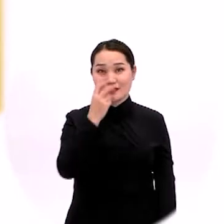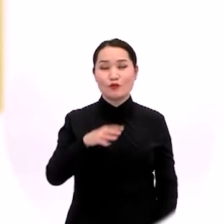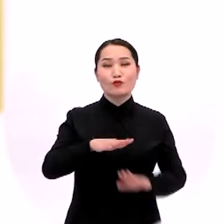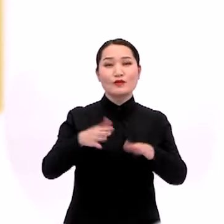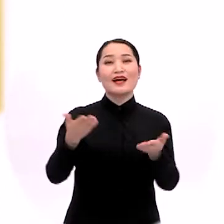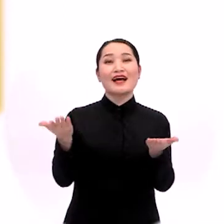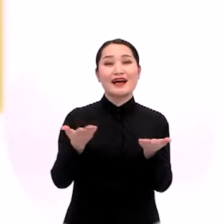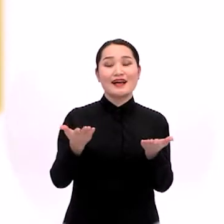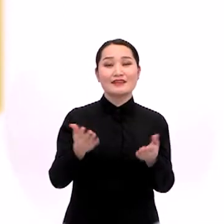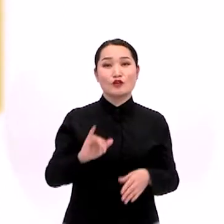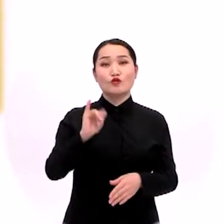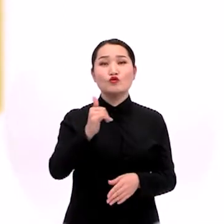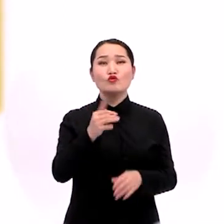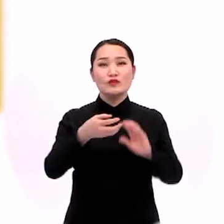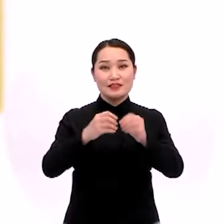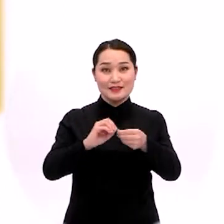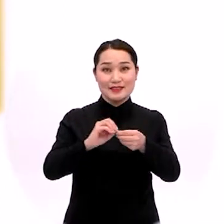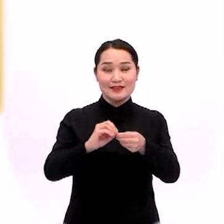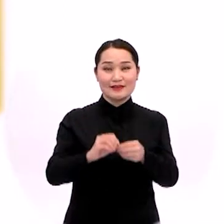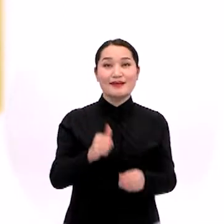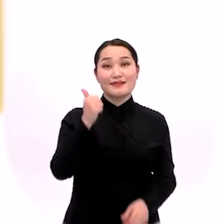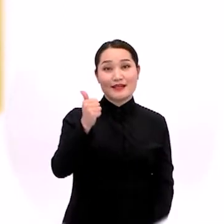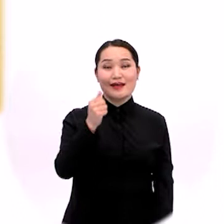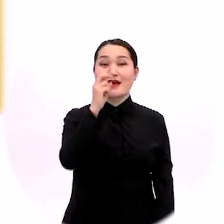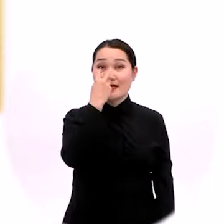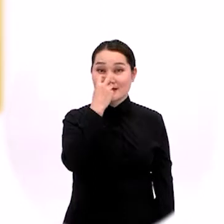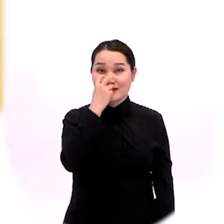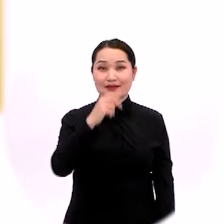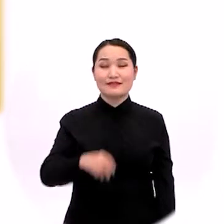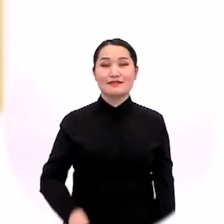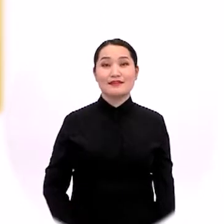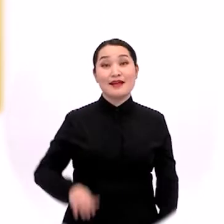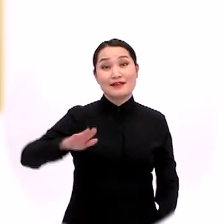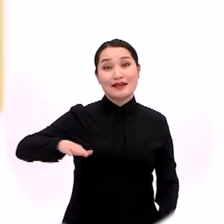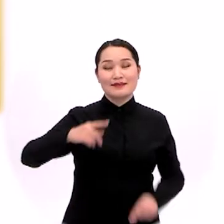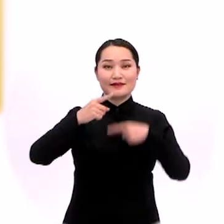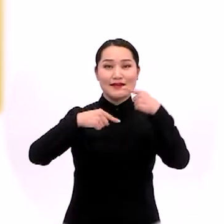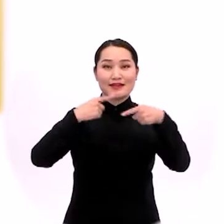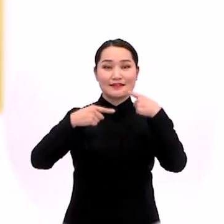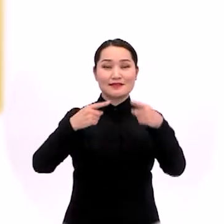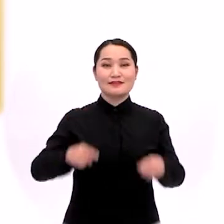хаана юу хийж байгааг сайтар ажиглаарай. Дараа нь ярилцъя.